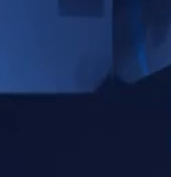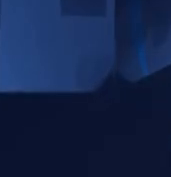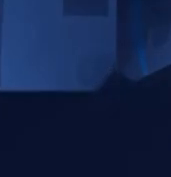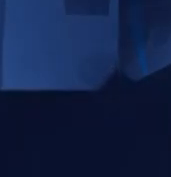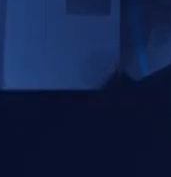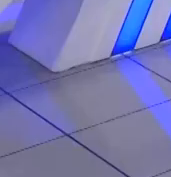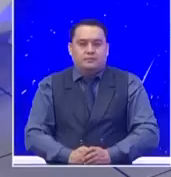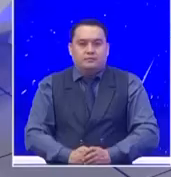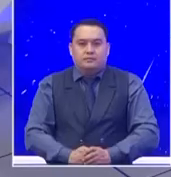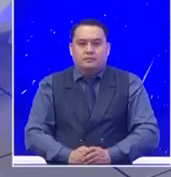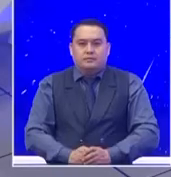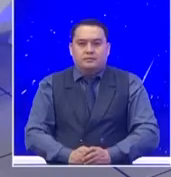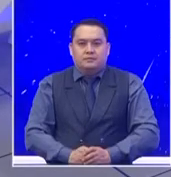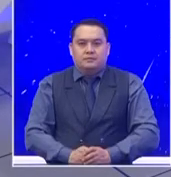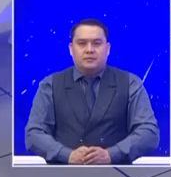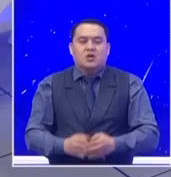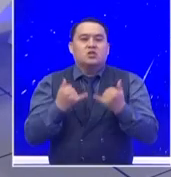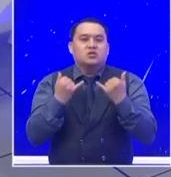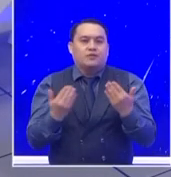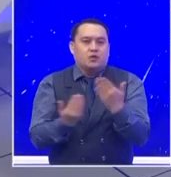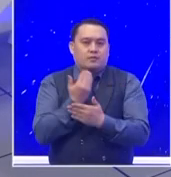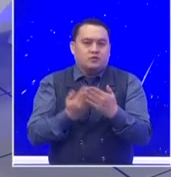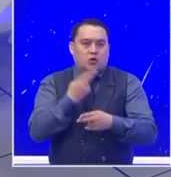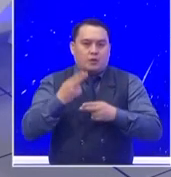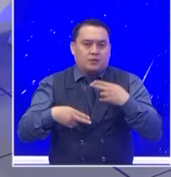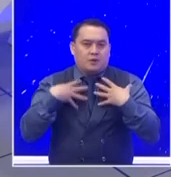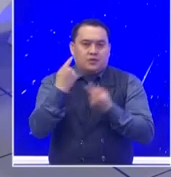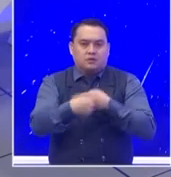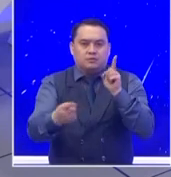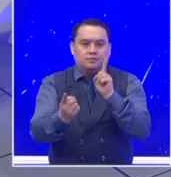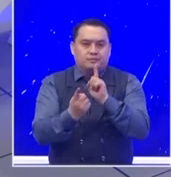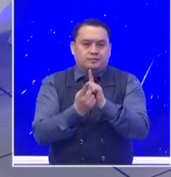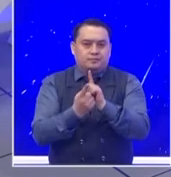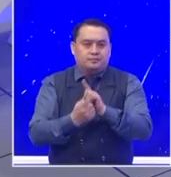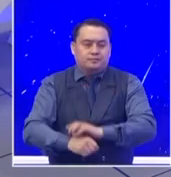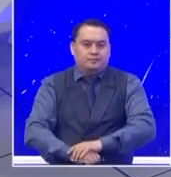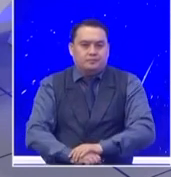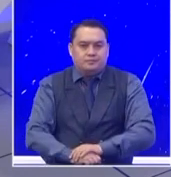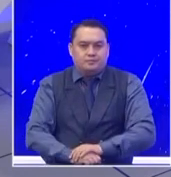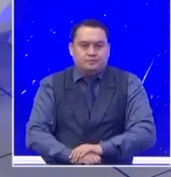Алакольский район. У меня на этом все. Спасибо за внимание. До свидания.